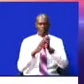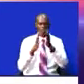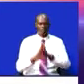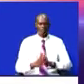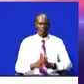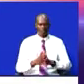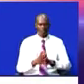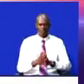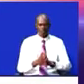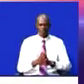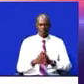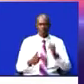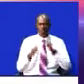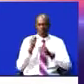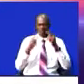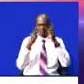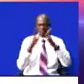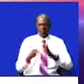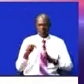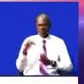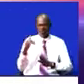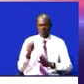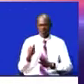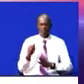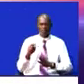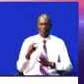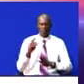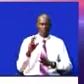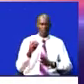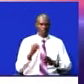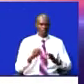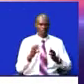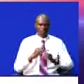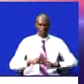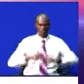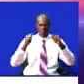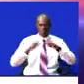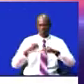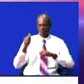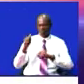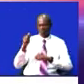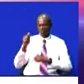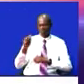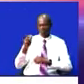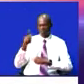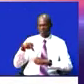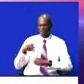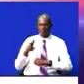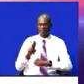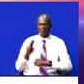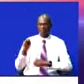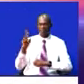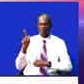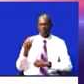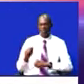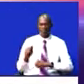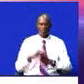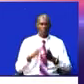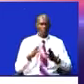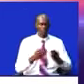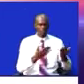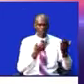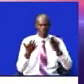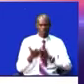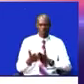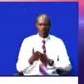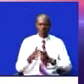ero marango bade ma Nyando Sub County eka otelegi kod jakom Apunda Magwar. Orwako paro makamano ero